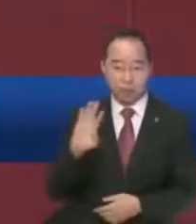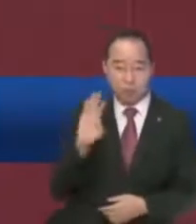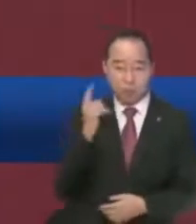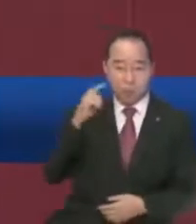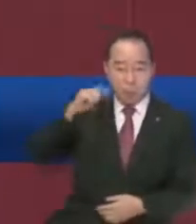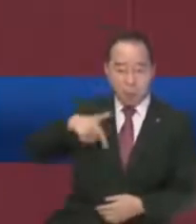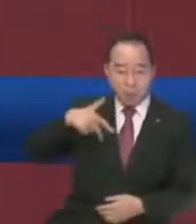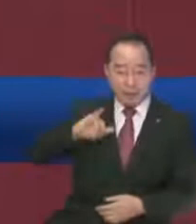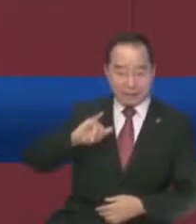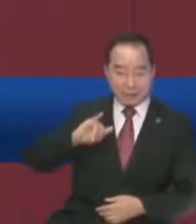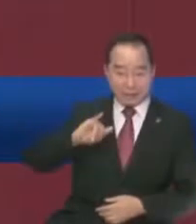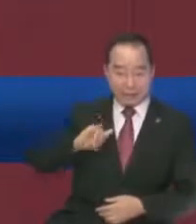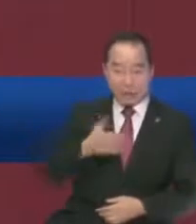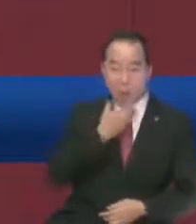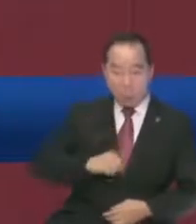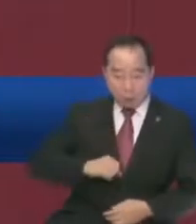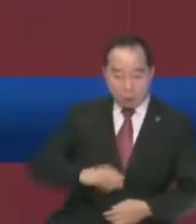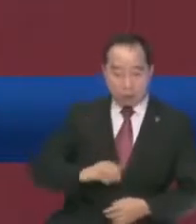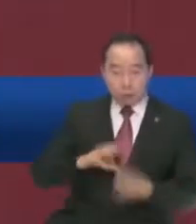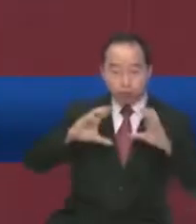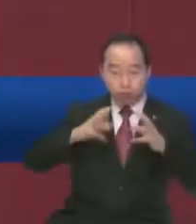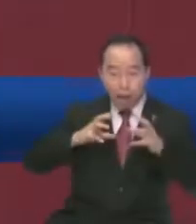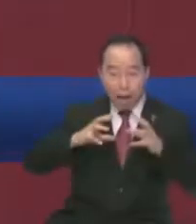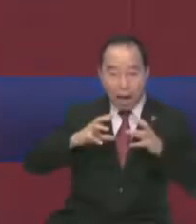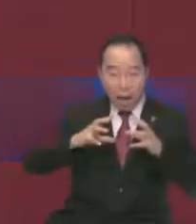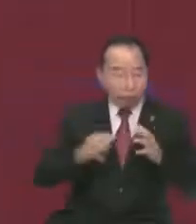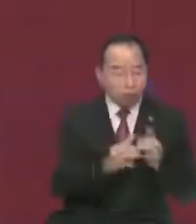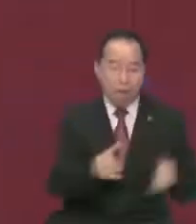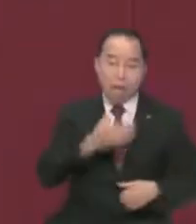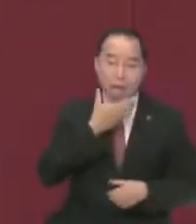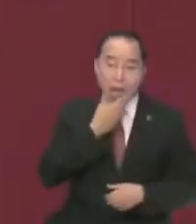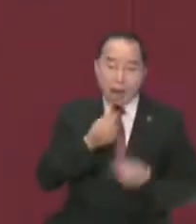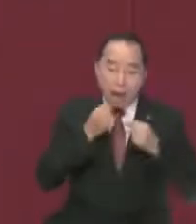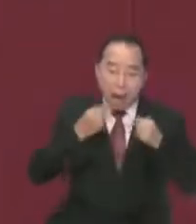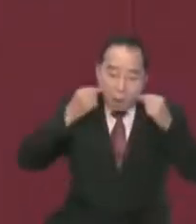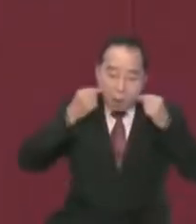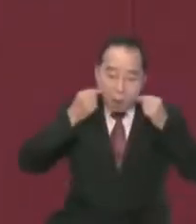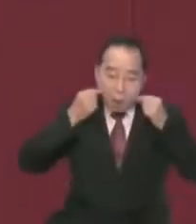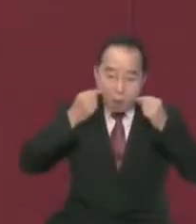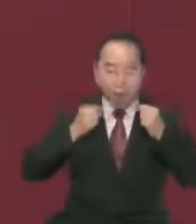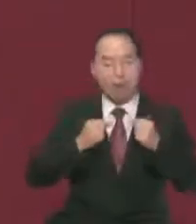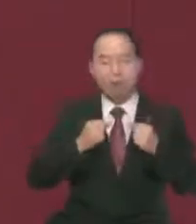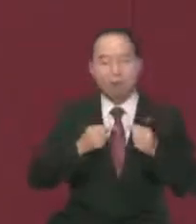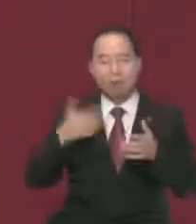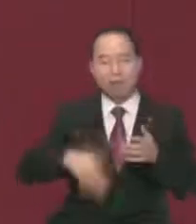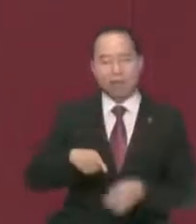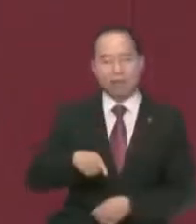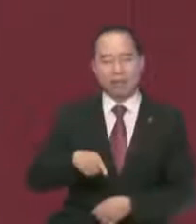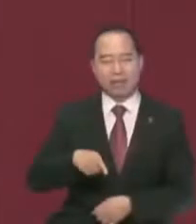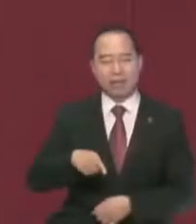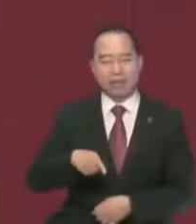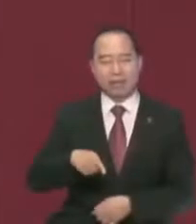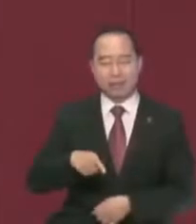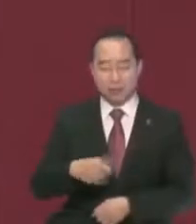행복국가는 복지국가를 포함해야 합니다. 우리는 복지국가에서 행복국가로 넘어가는 단계에